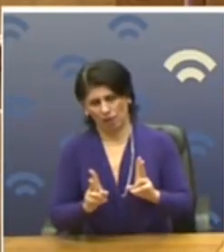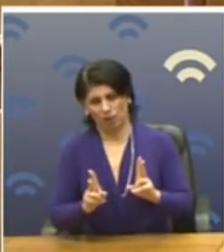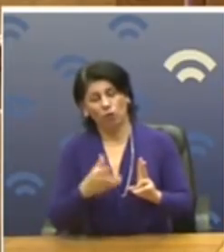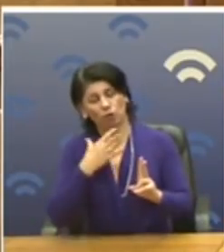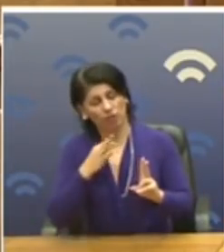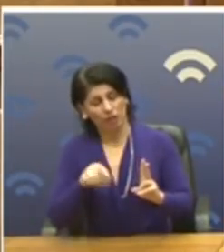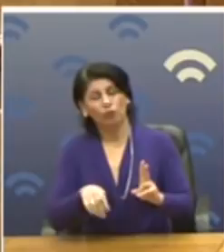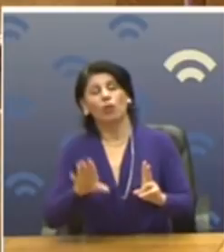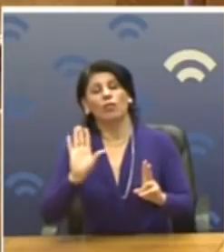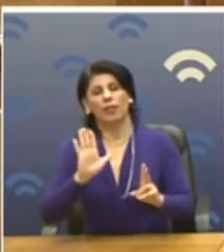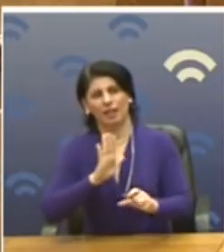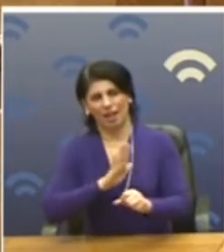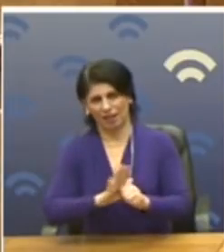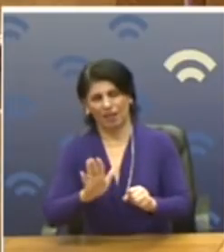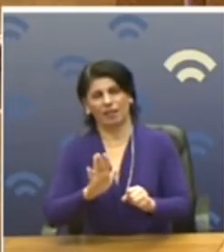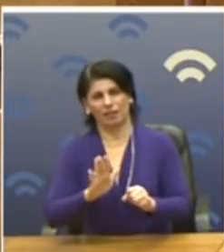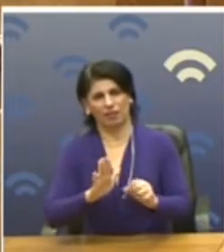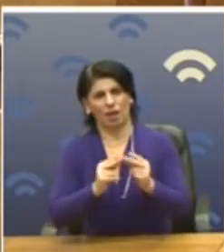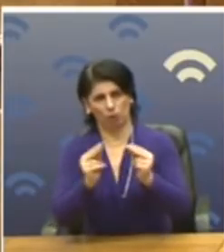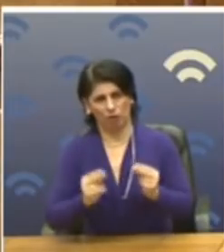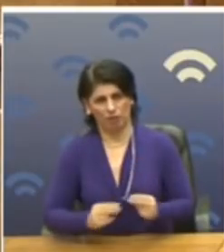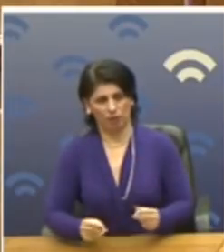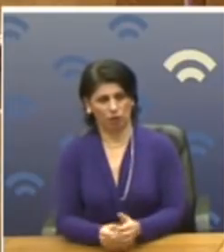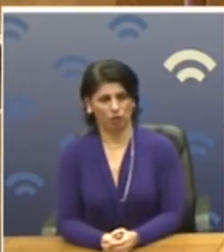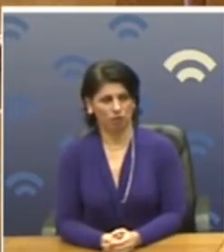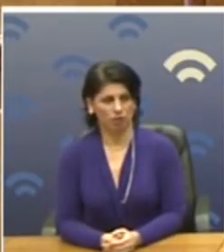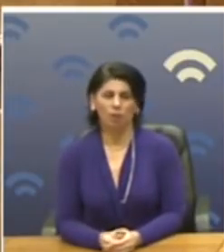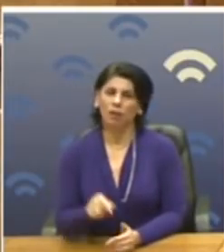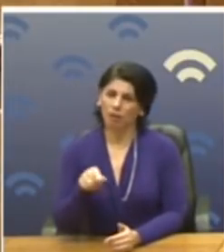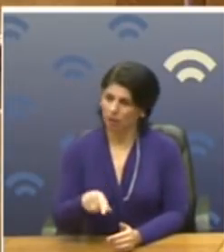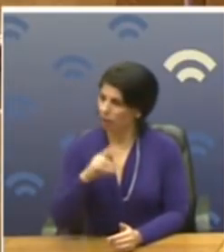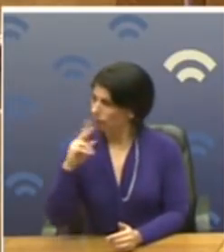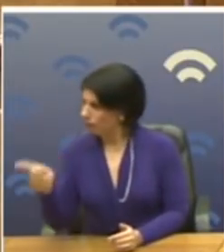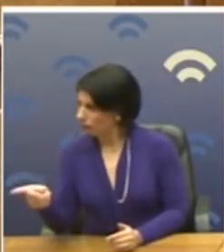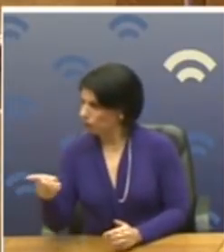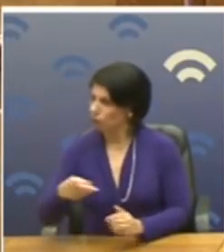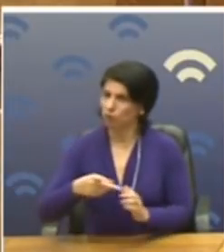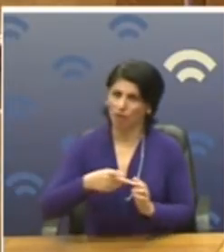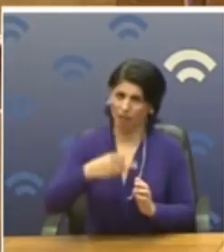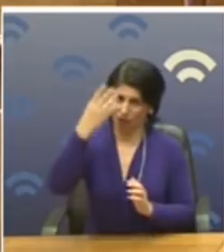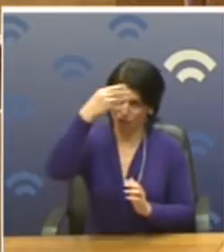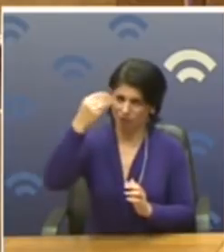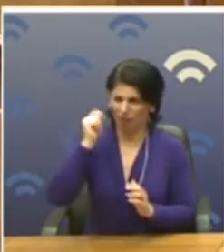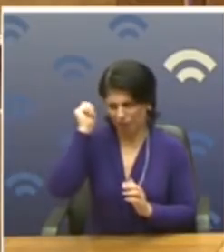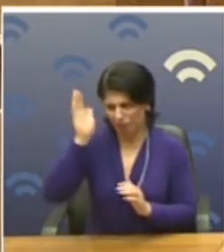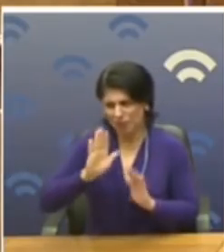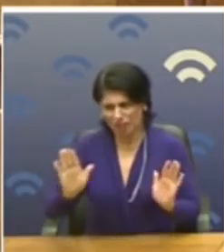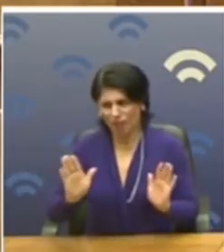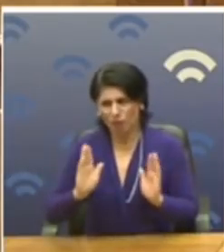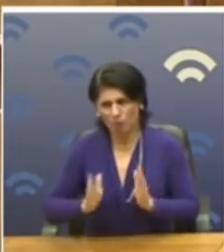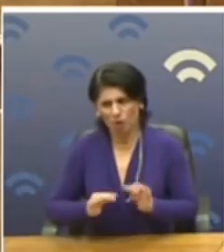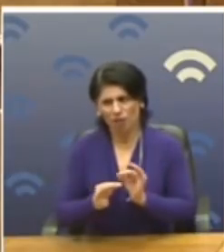δεν ήταν αρκετά αποτελεσματικός. Και αυτό σας απαντούσε πως επειδή δεν τον πιστεύει μπορεί να